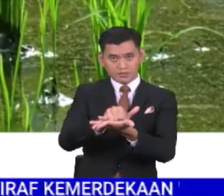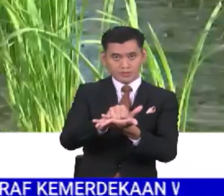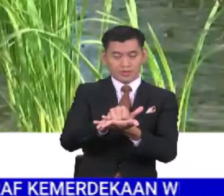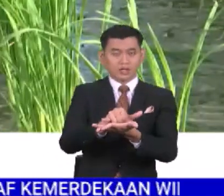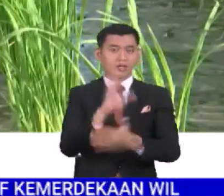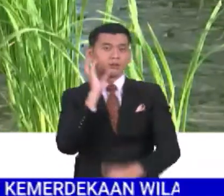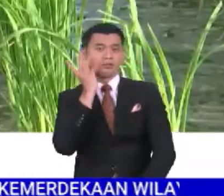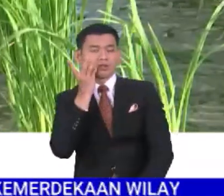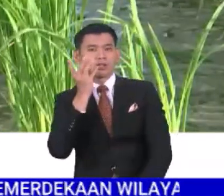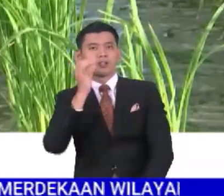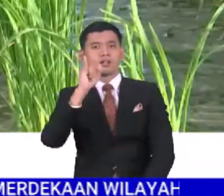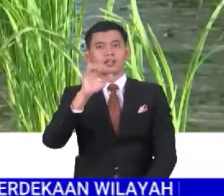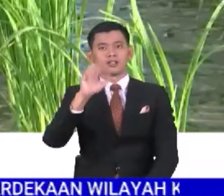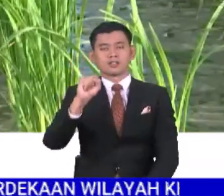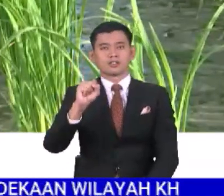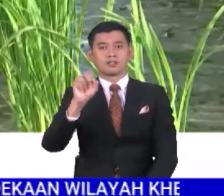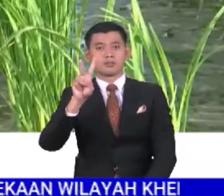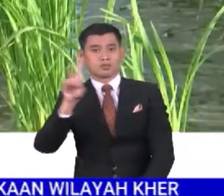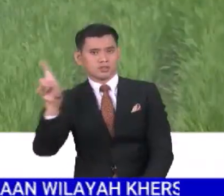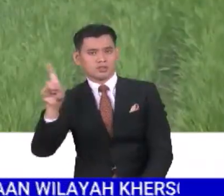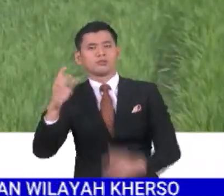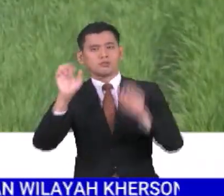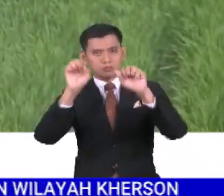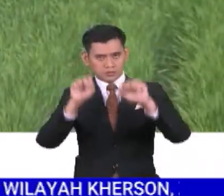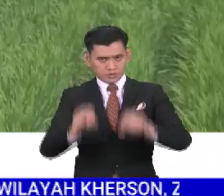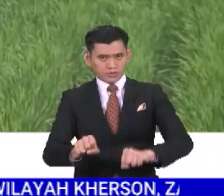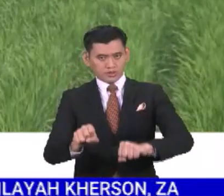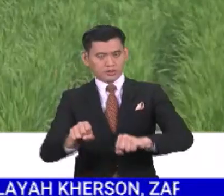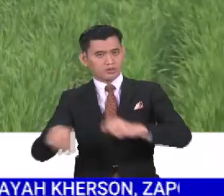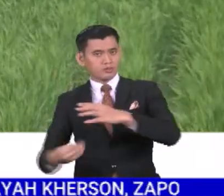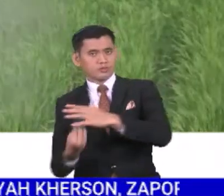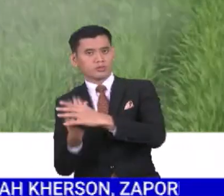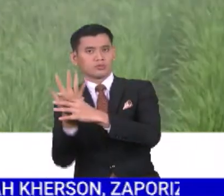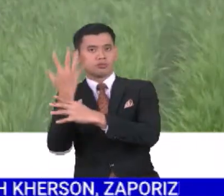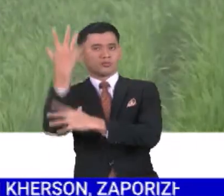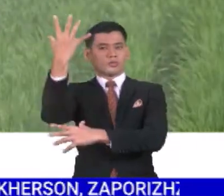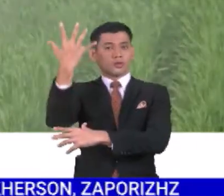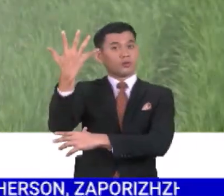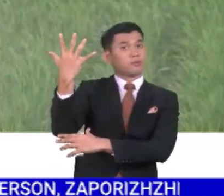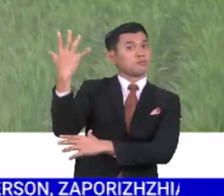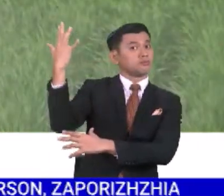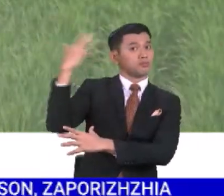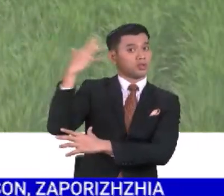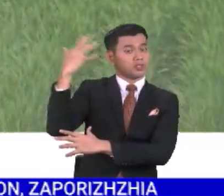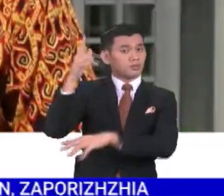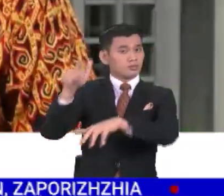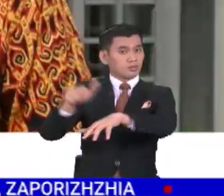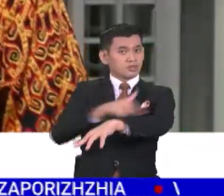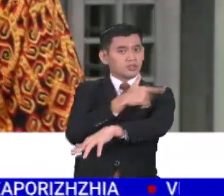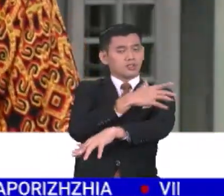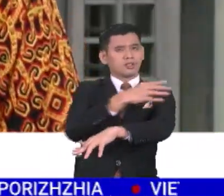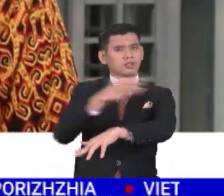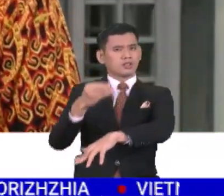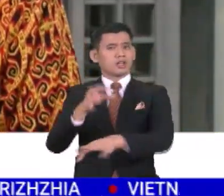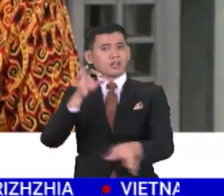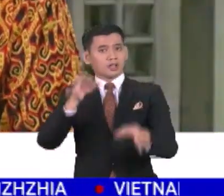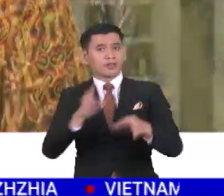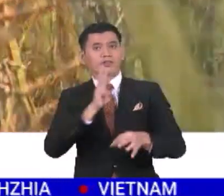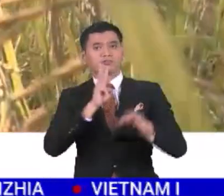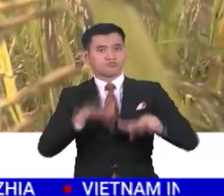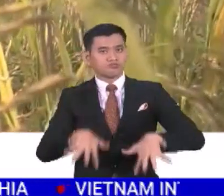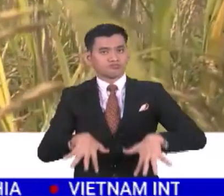padi IS21 ini mampu tumbuh di dalam keadaan kemarau panjang dan juga keadaan banjir kilat yang kerap berlaku ketika